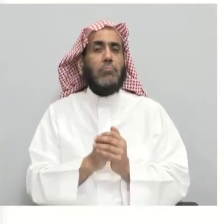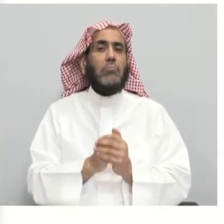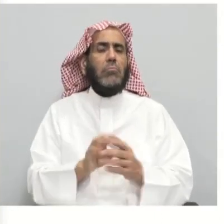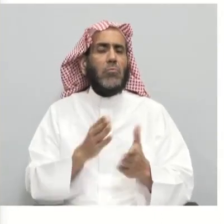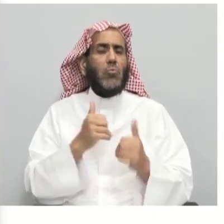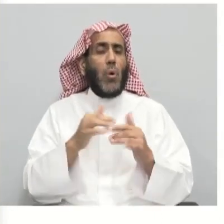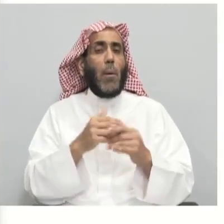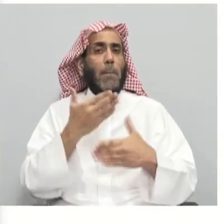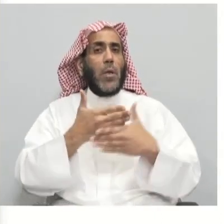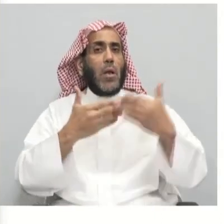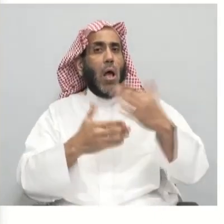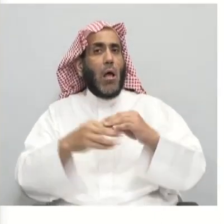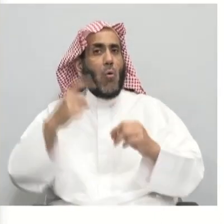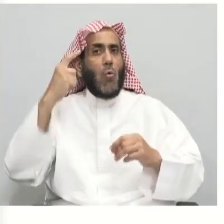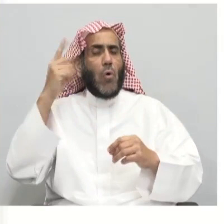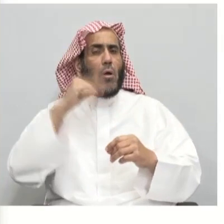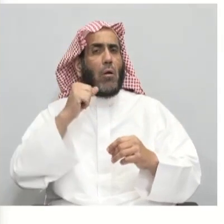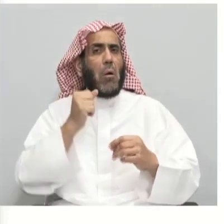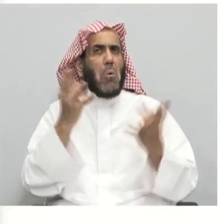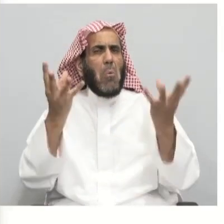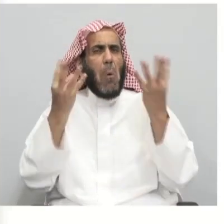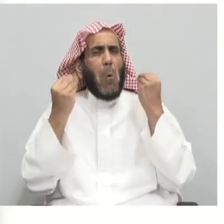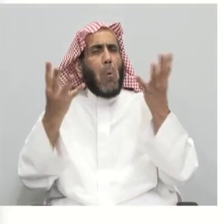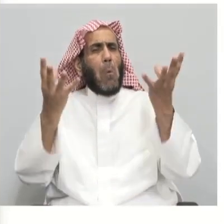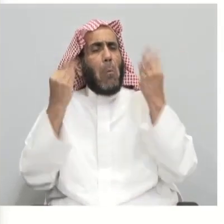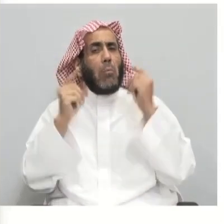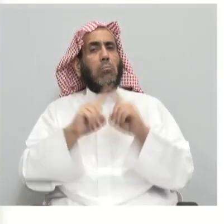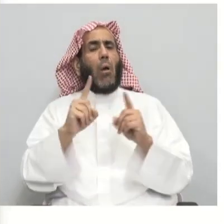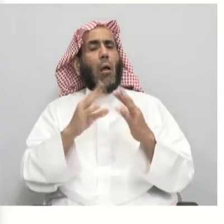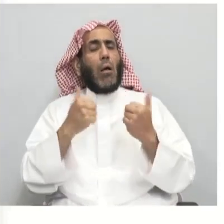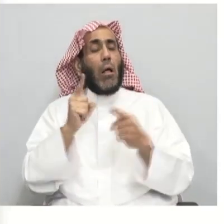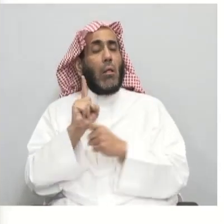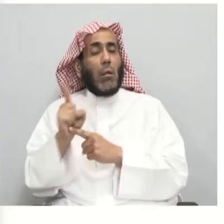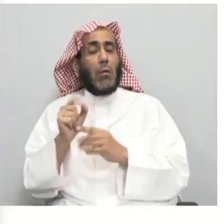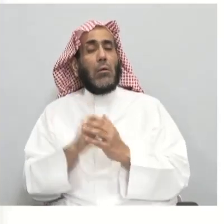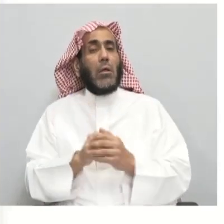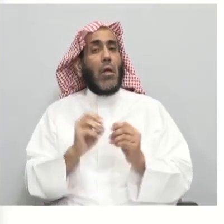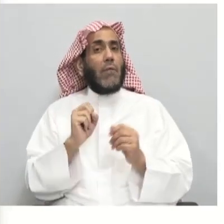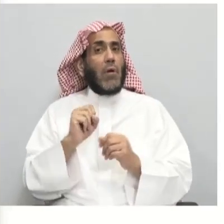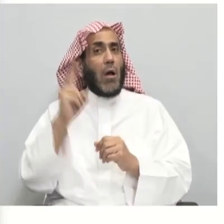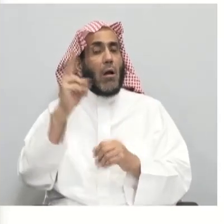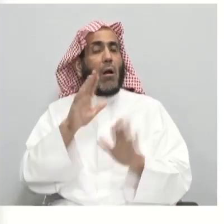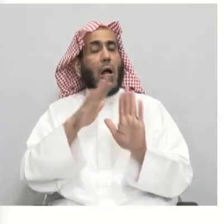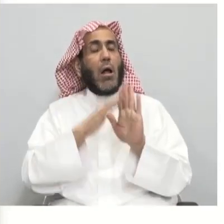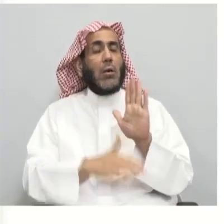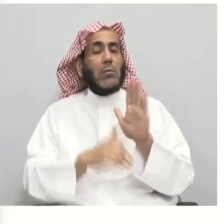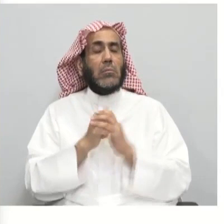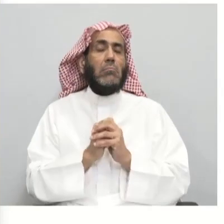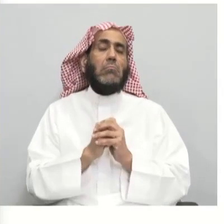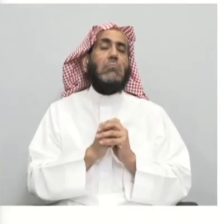عن طريق بناء فكر غير استهلاكي اذا هذه افكار النص